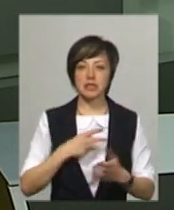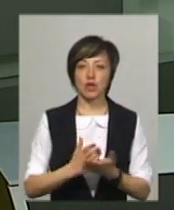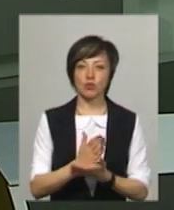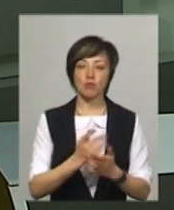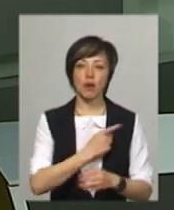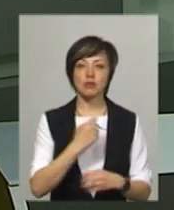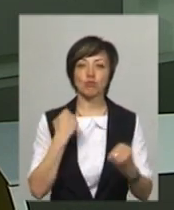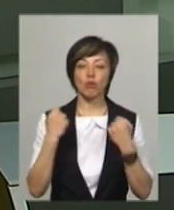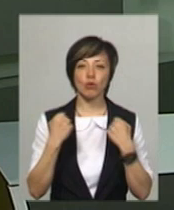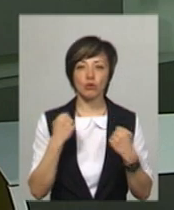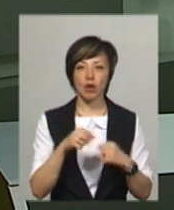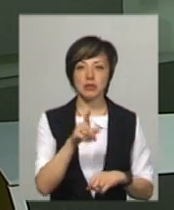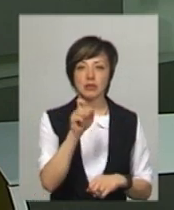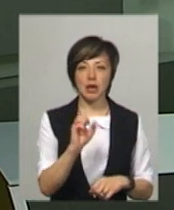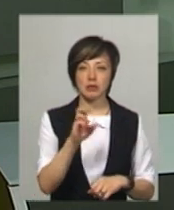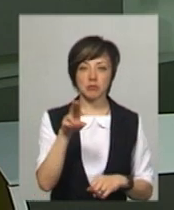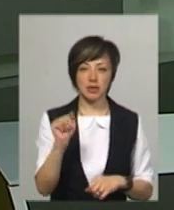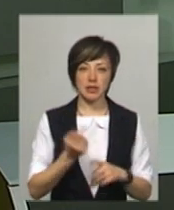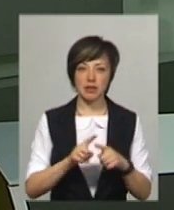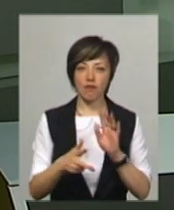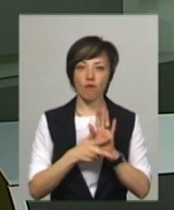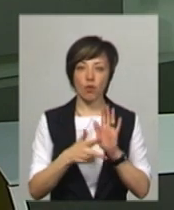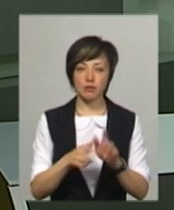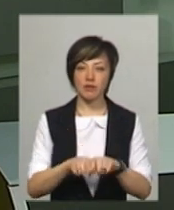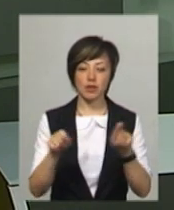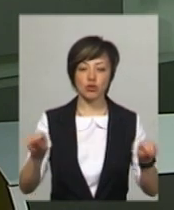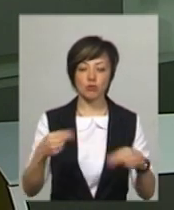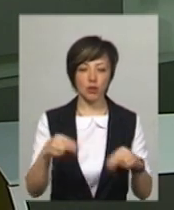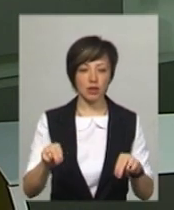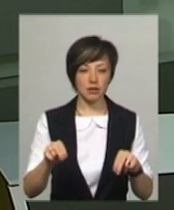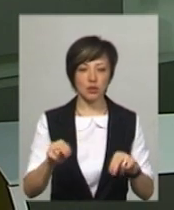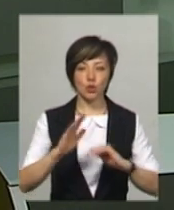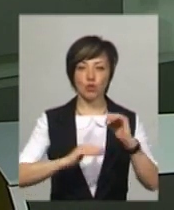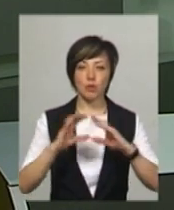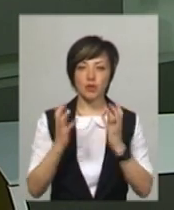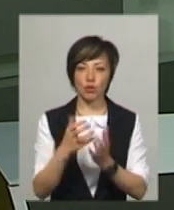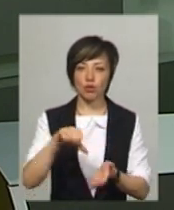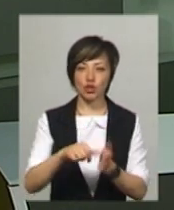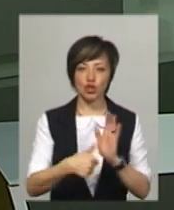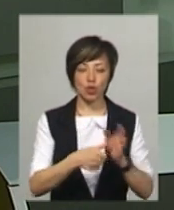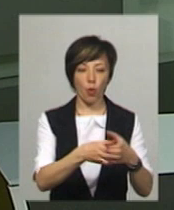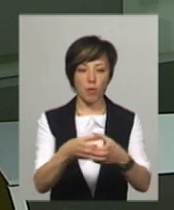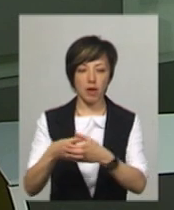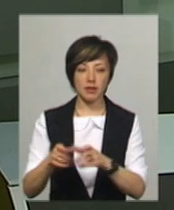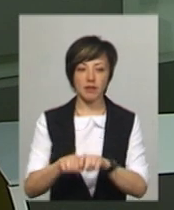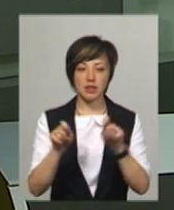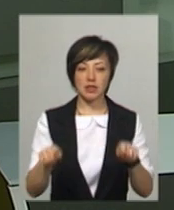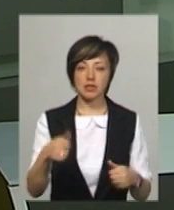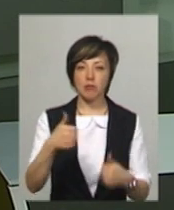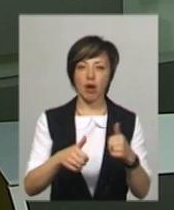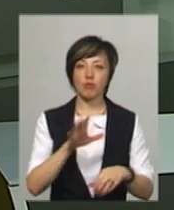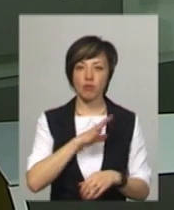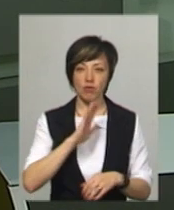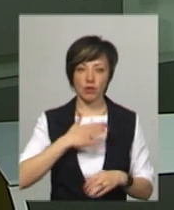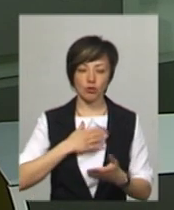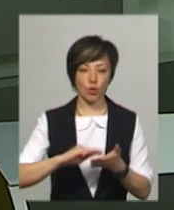заслуженого майстра спорту Лариси Заспи. Це 8-й відкритий чемпіонат з гандболу. Участь у ньому беруть 6 команд. На відкритті змагань був